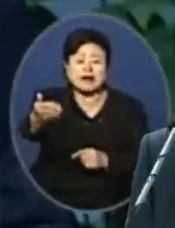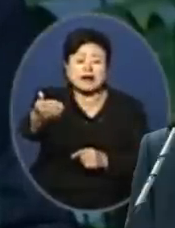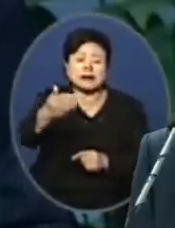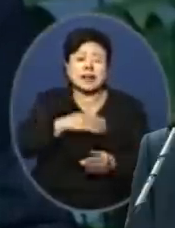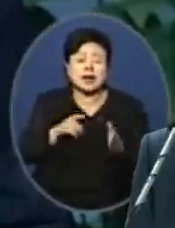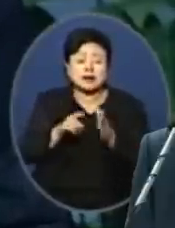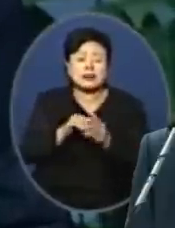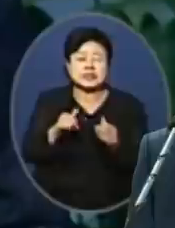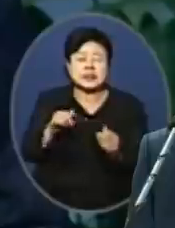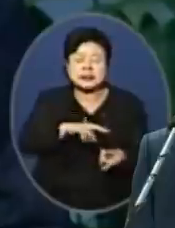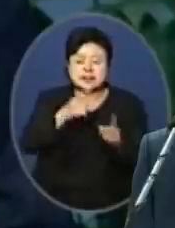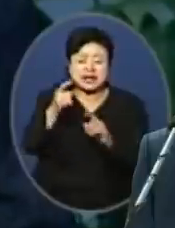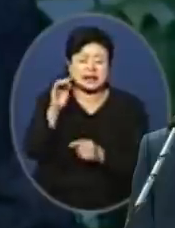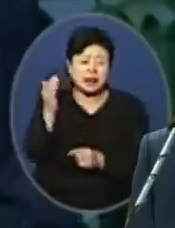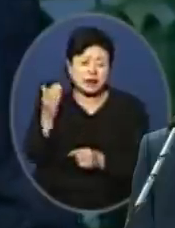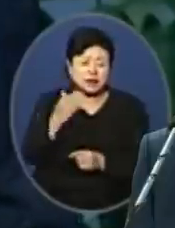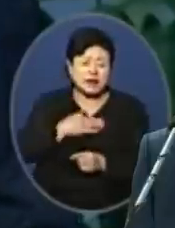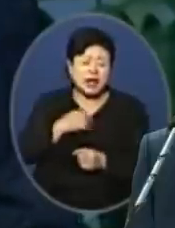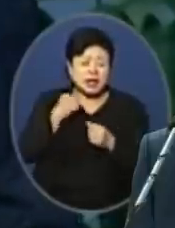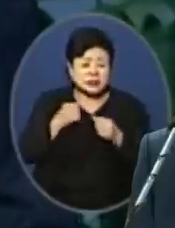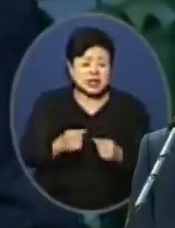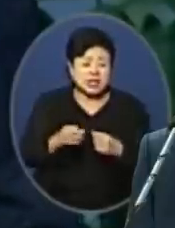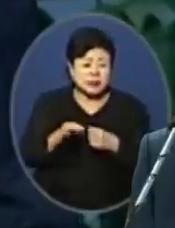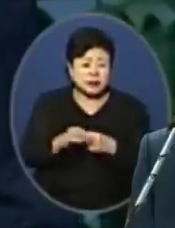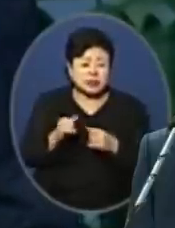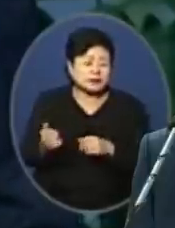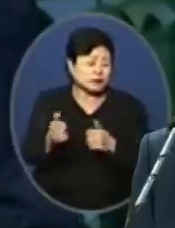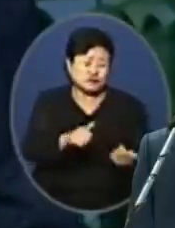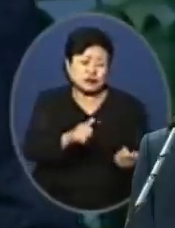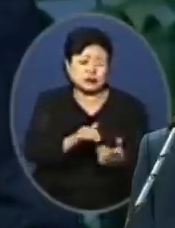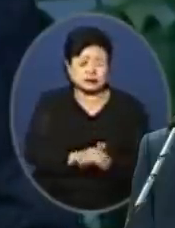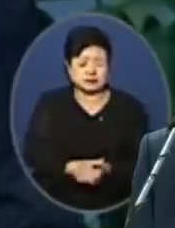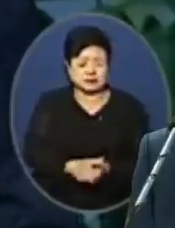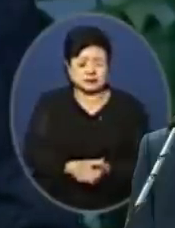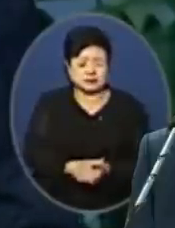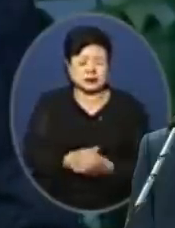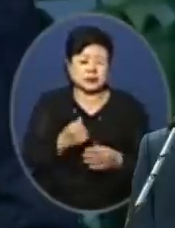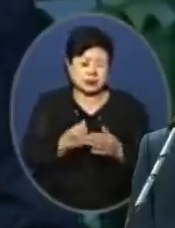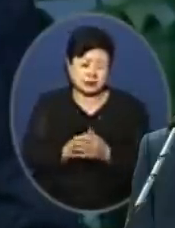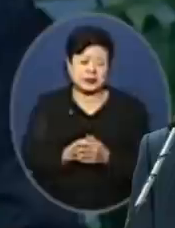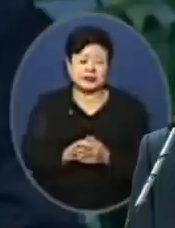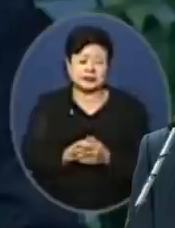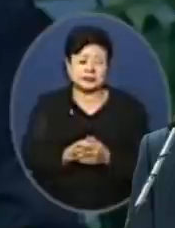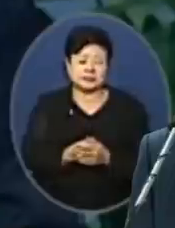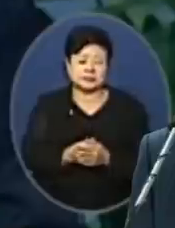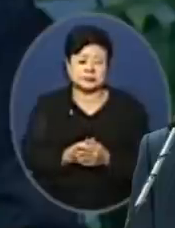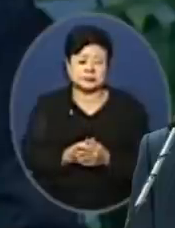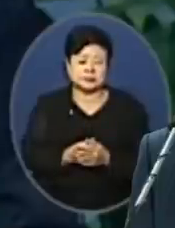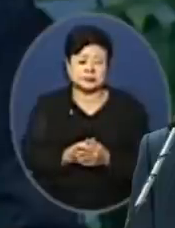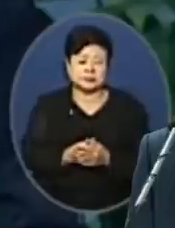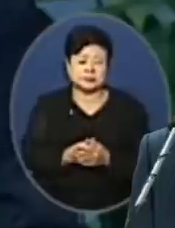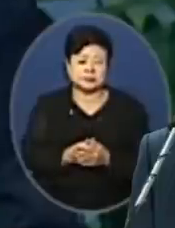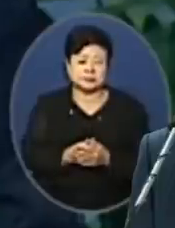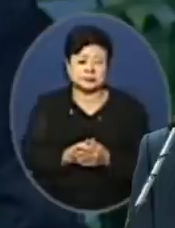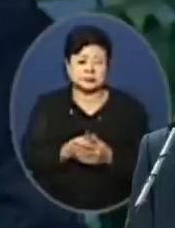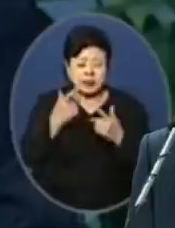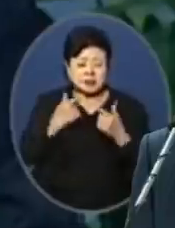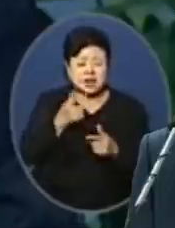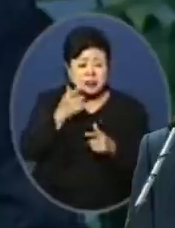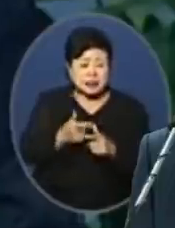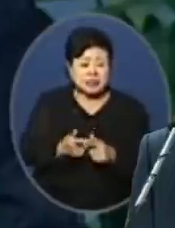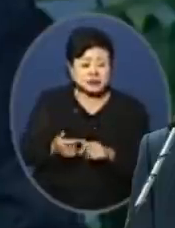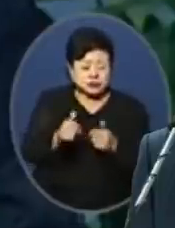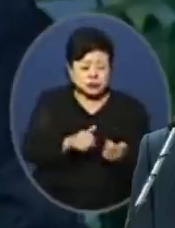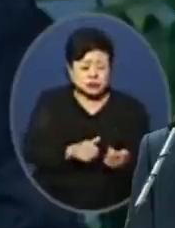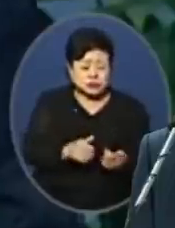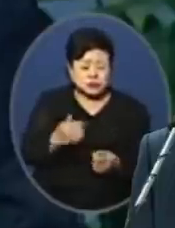나를 믿는 사람들이 살 것이요 내가 살면 저 사람들이 다 죽는다. 그래서 성경에 보면 우리가 항상 예수